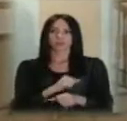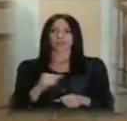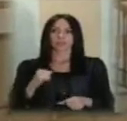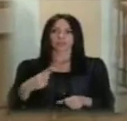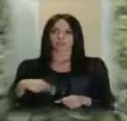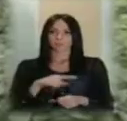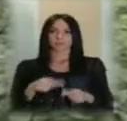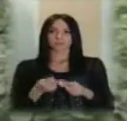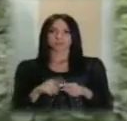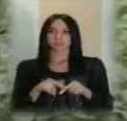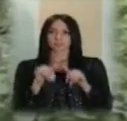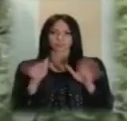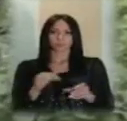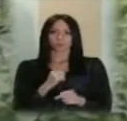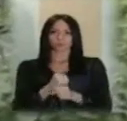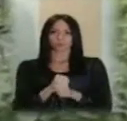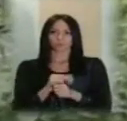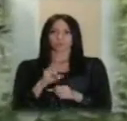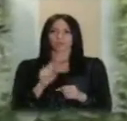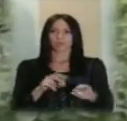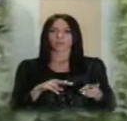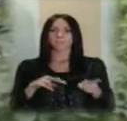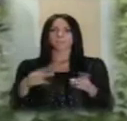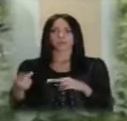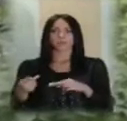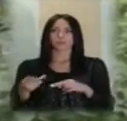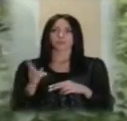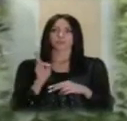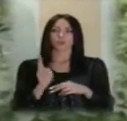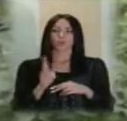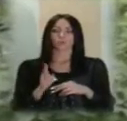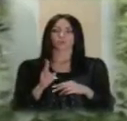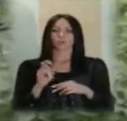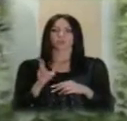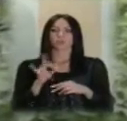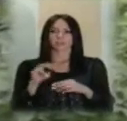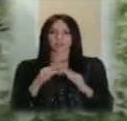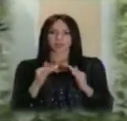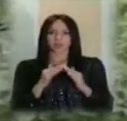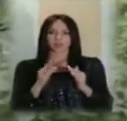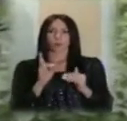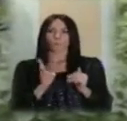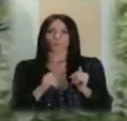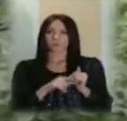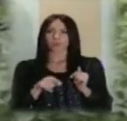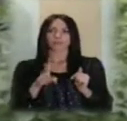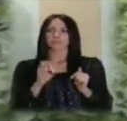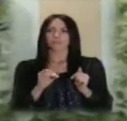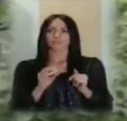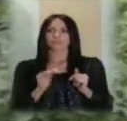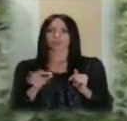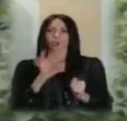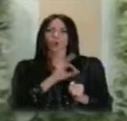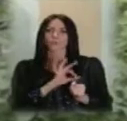змозі зробити. Переведення з комунальних закладів в комунальні некомерційні підприємства